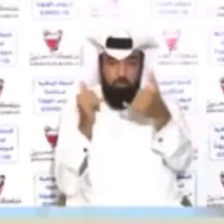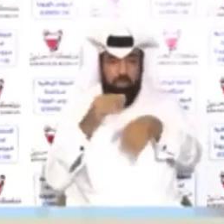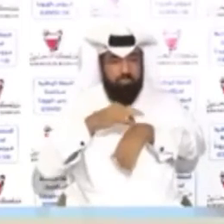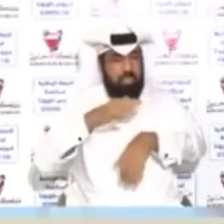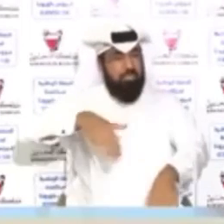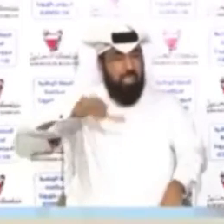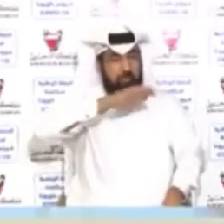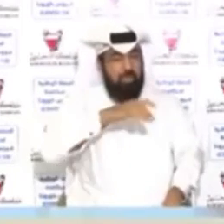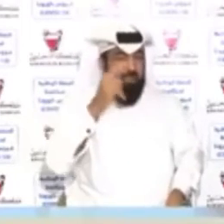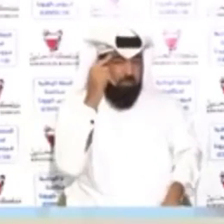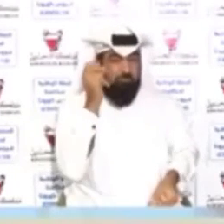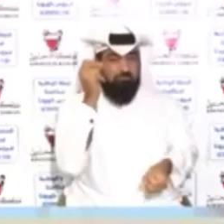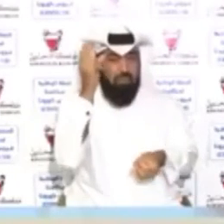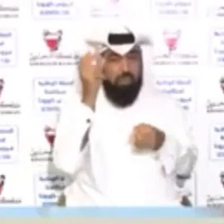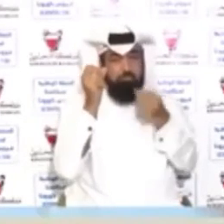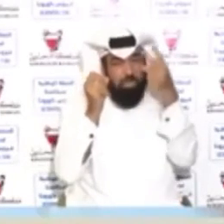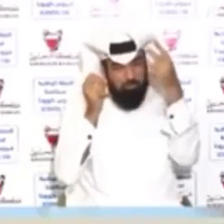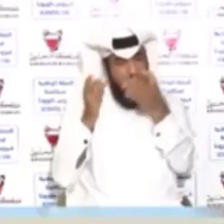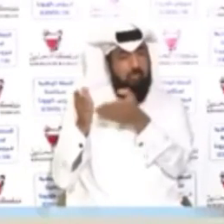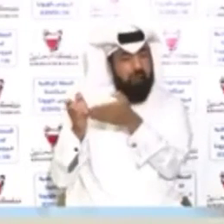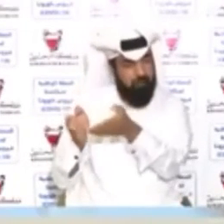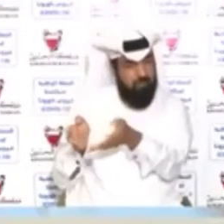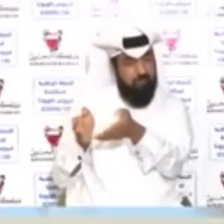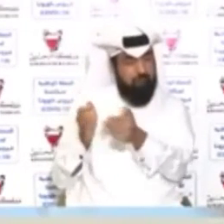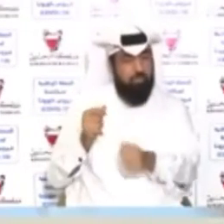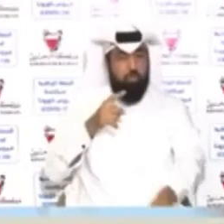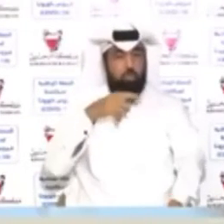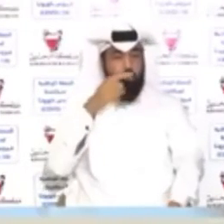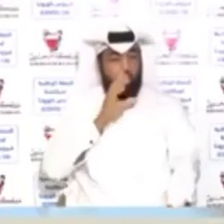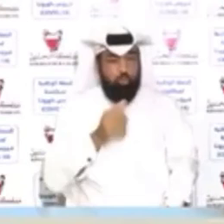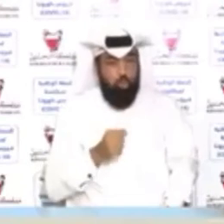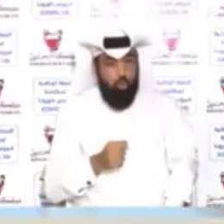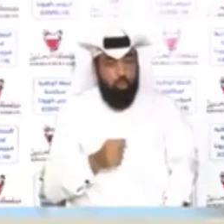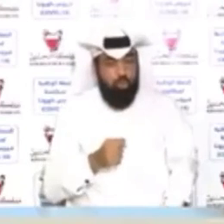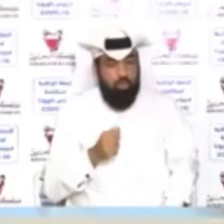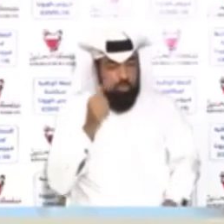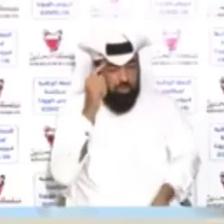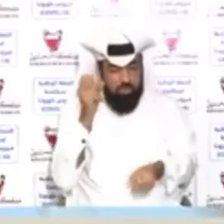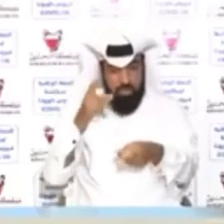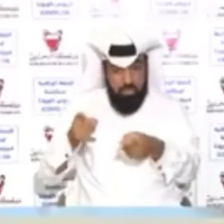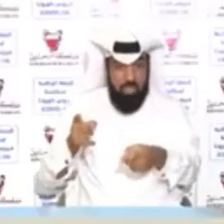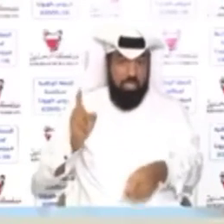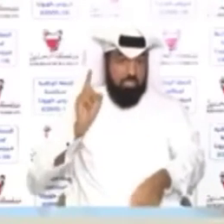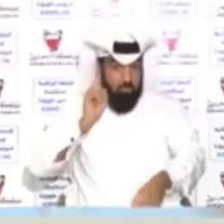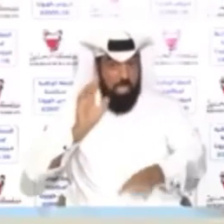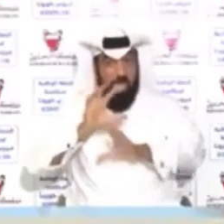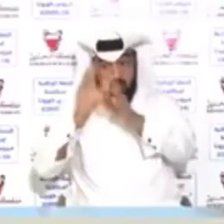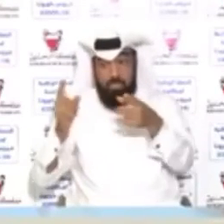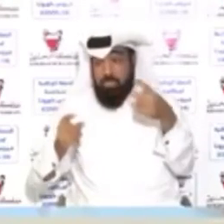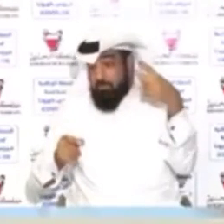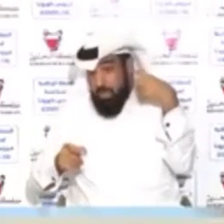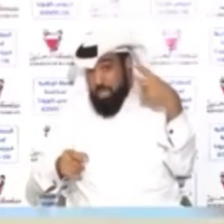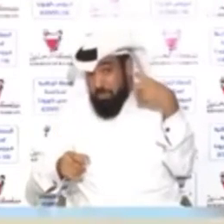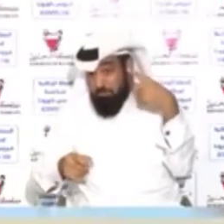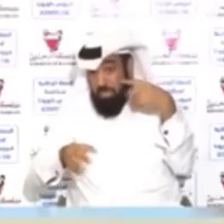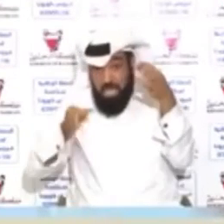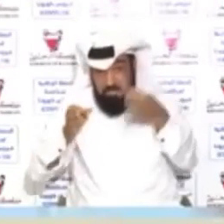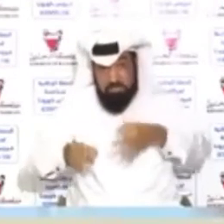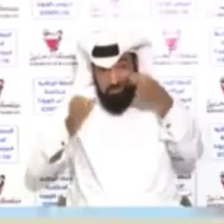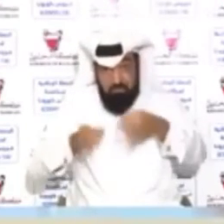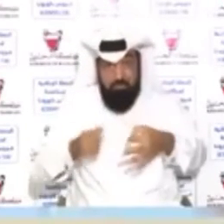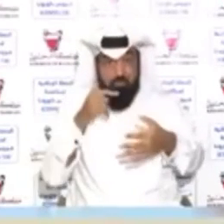الشائعات اللي تشوفونها منتشرة، وأحب أكد أن ضروري من الضروري فعلا أنكم تأخذون المعلومات من المصدر